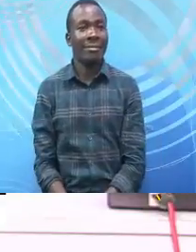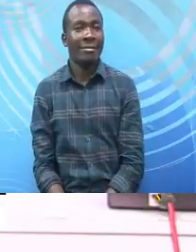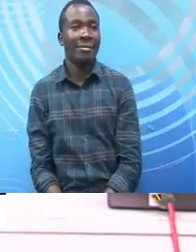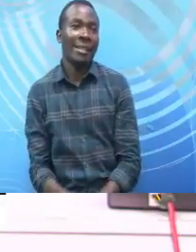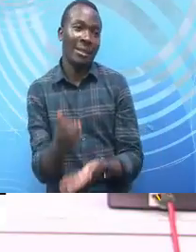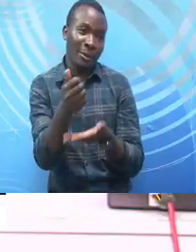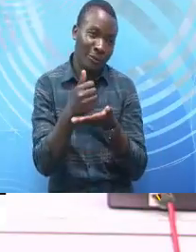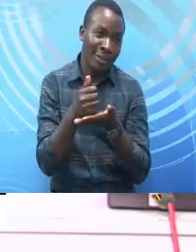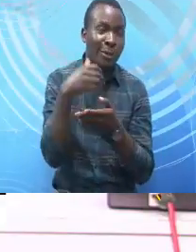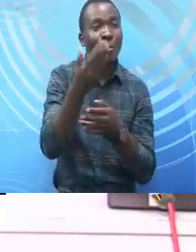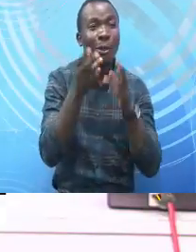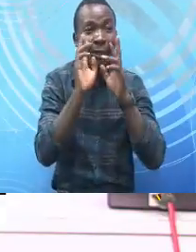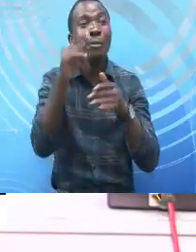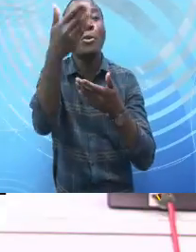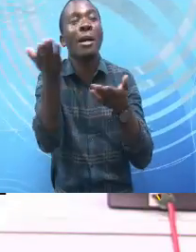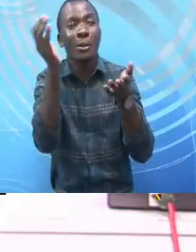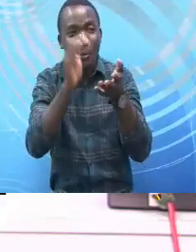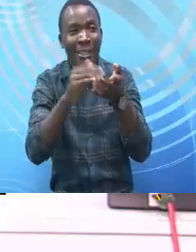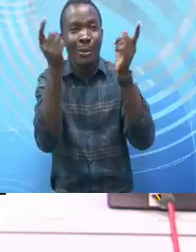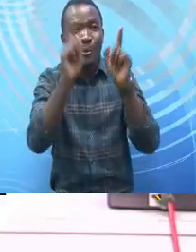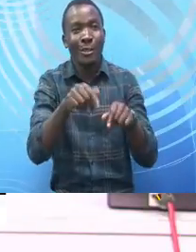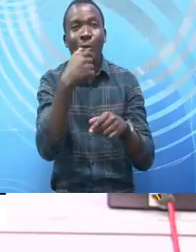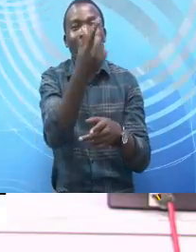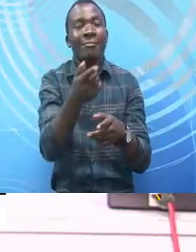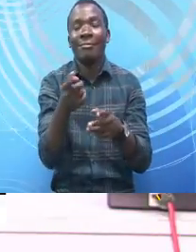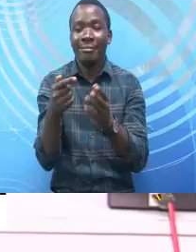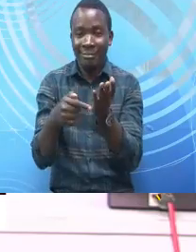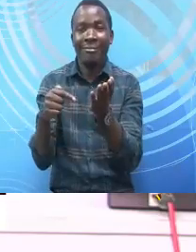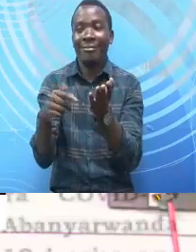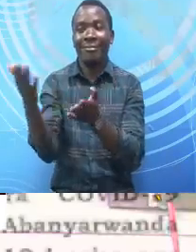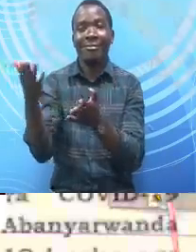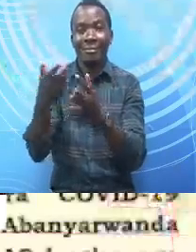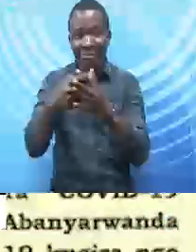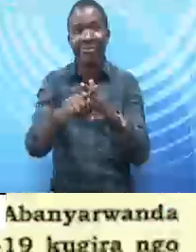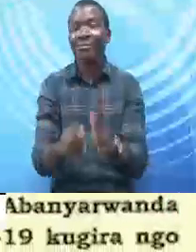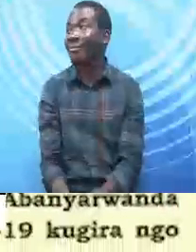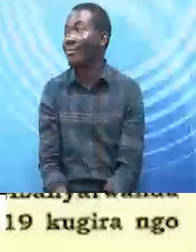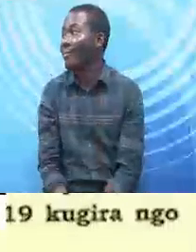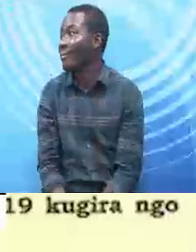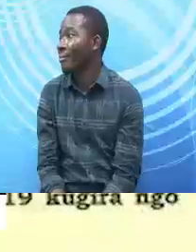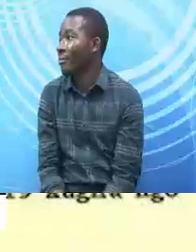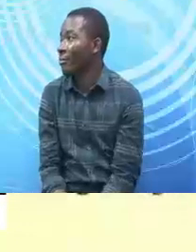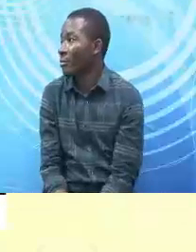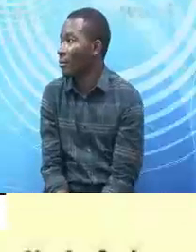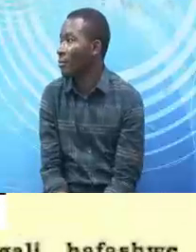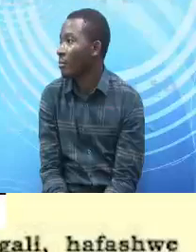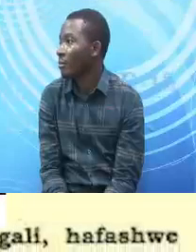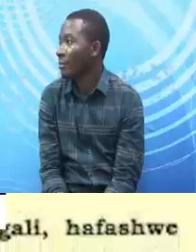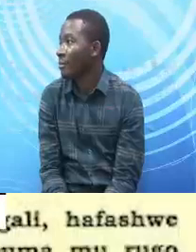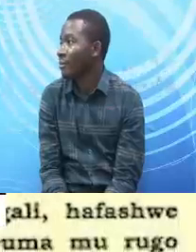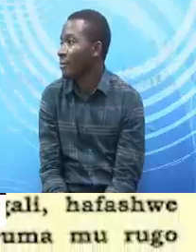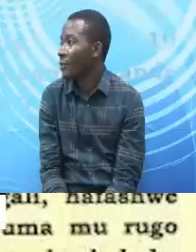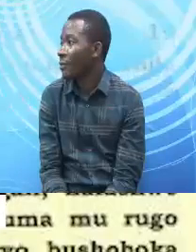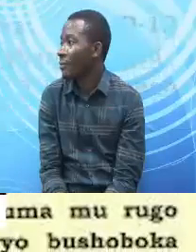yadufasha hanyuma tuyirebe tuze kugaruka tugira ibindi tuvuga Trésor Guma mu rugo nk'umwe mu myanzuro yajyaga ifatwa